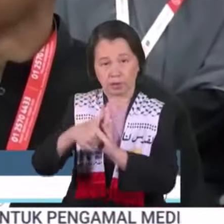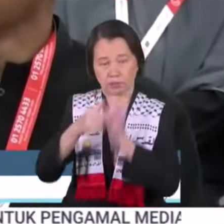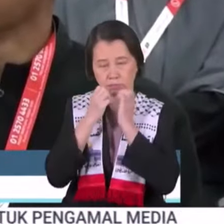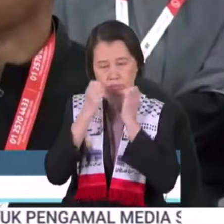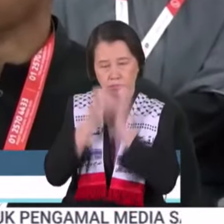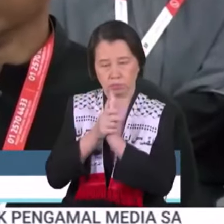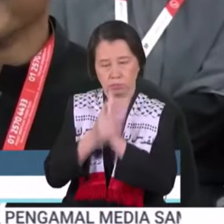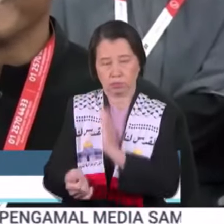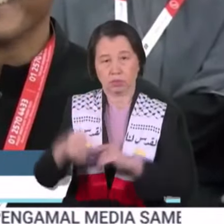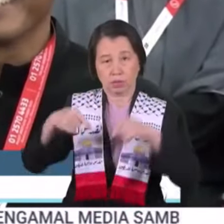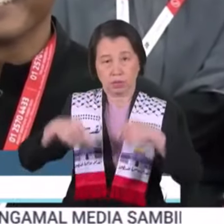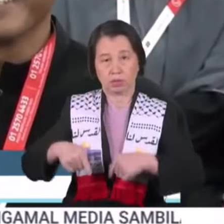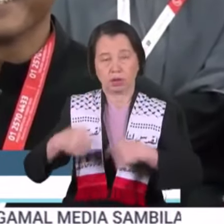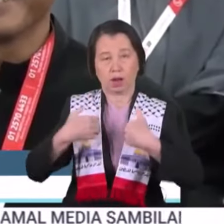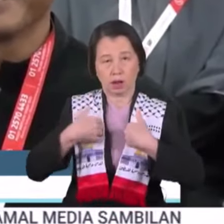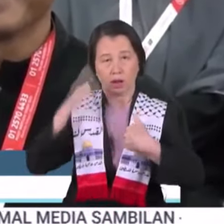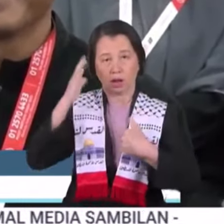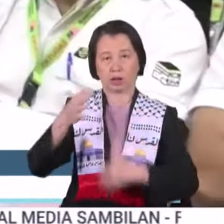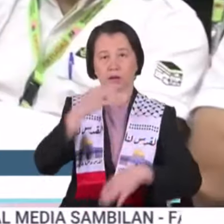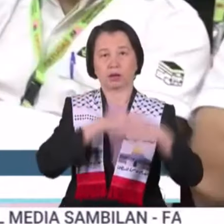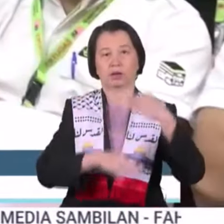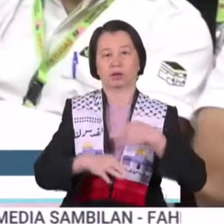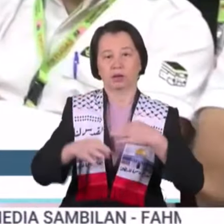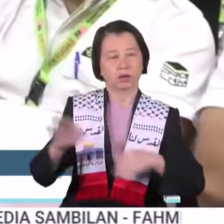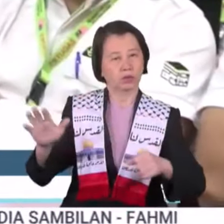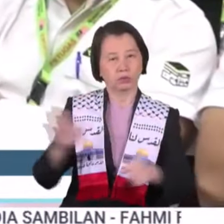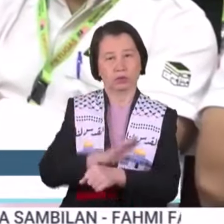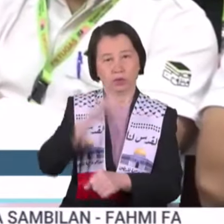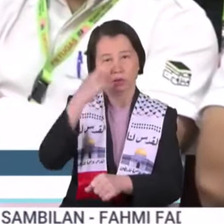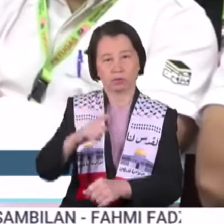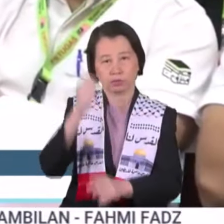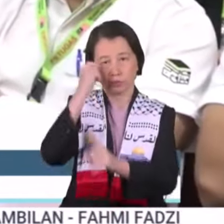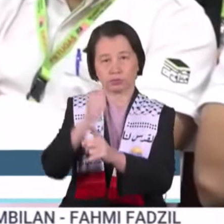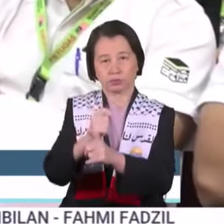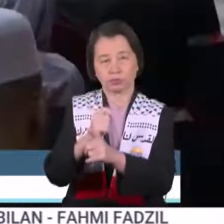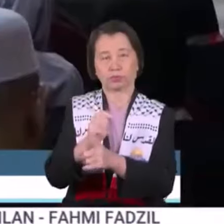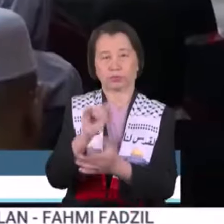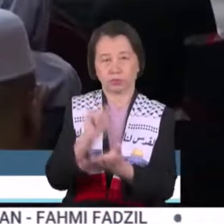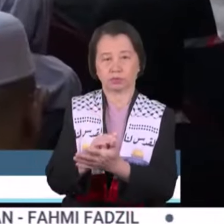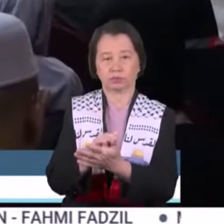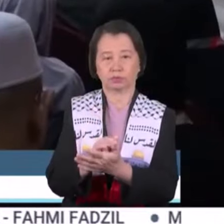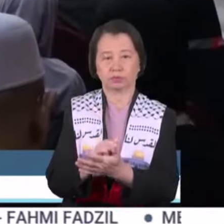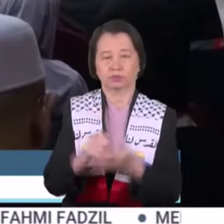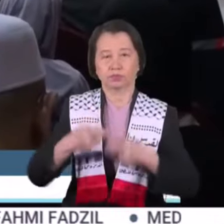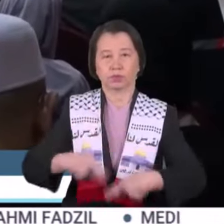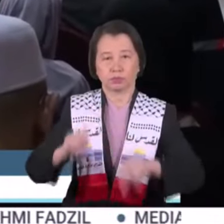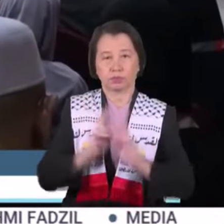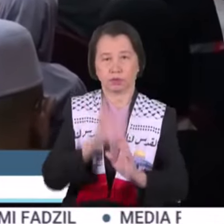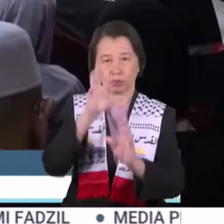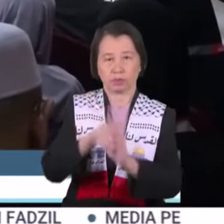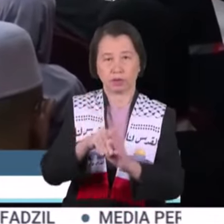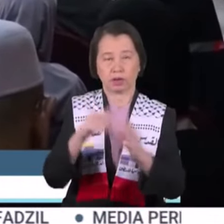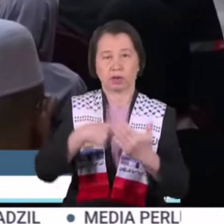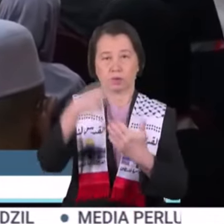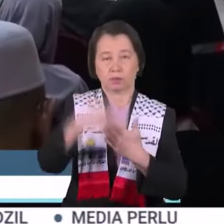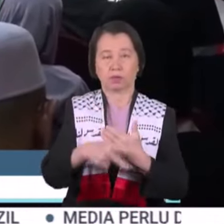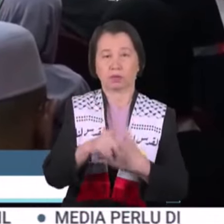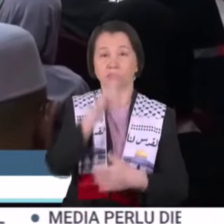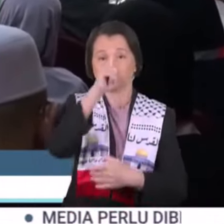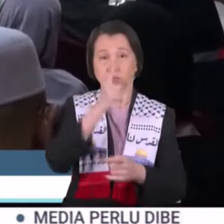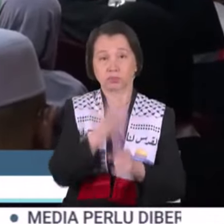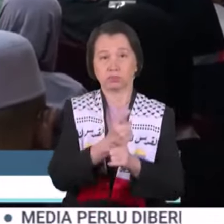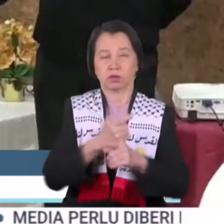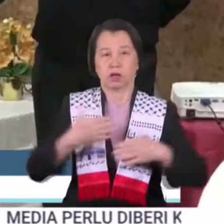Kepakaran dan pengalaman dimiliki akan dimanfaatkan sepenuhnya bagi tujuan berkenaan. Peluang menyertai program berkenaan